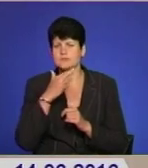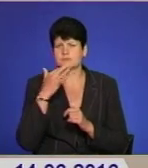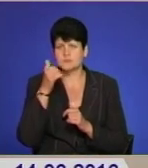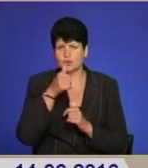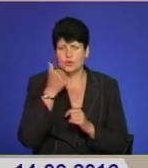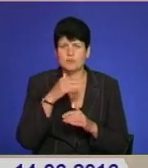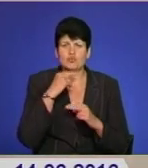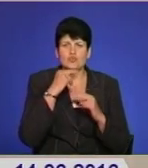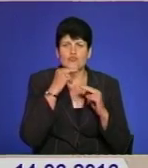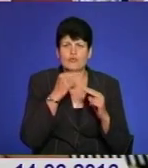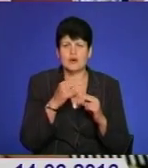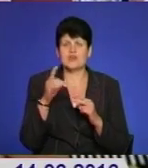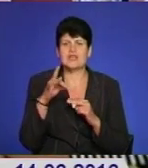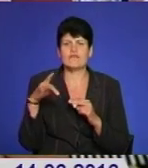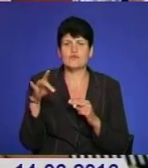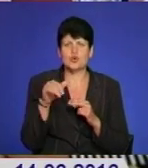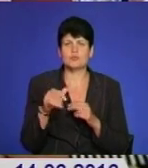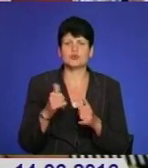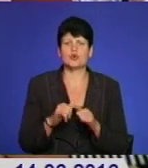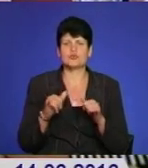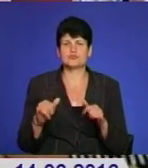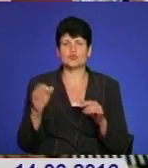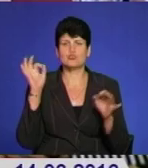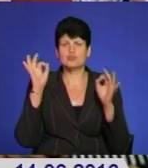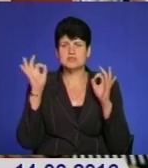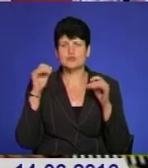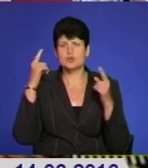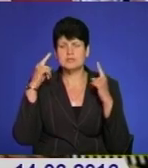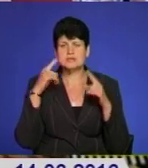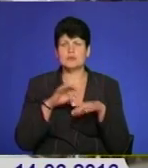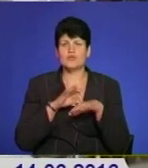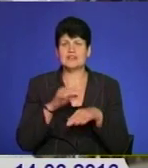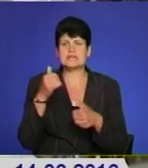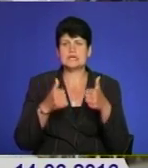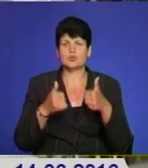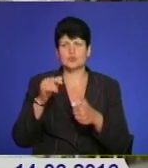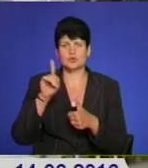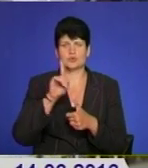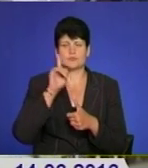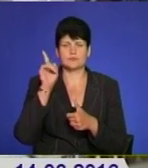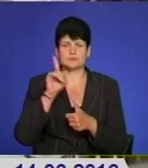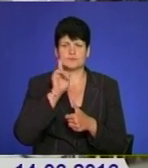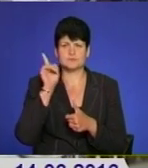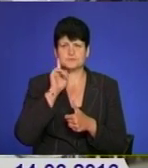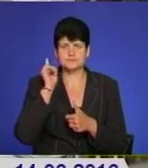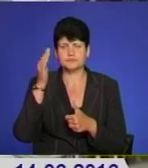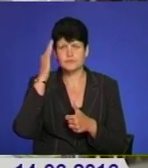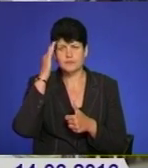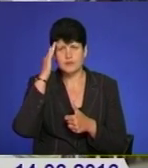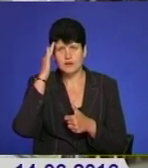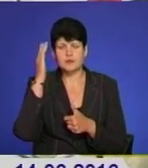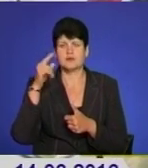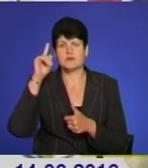лише України, а й Європи до розвитку музичного мистецтва завдяки проведенню конкурсу юних обдарувань пам'яті відомого